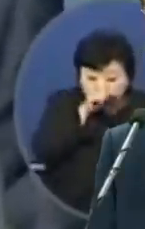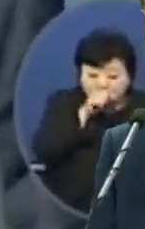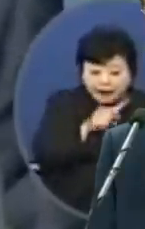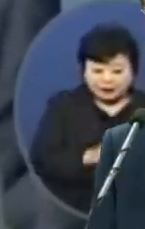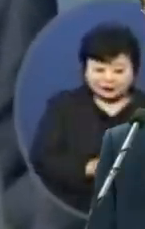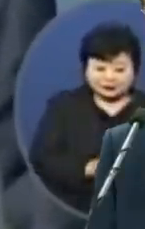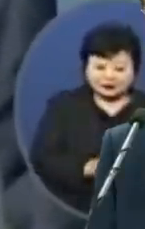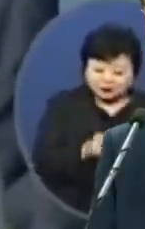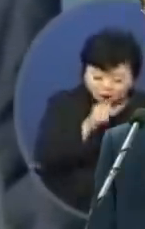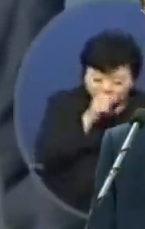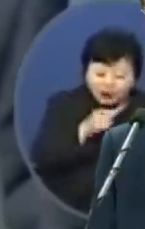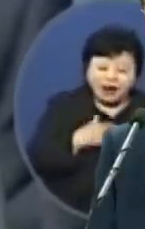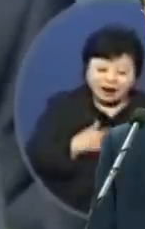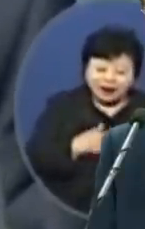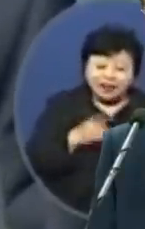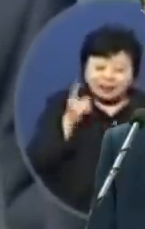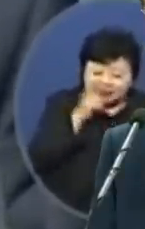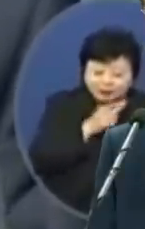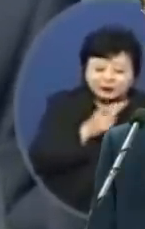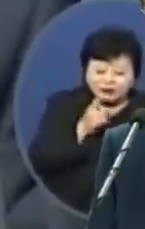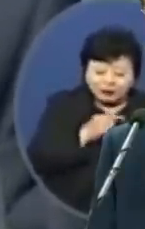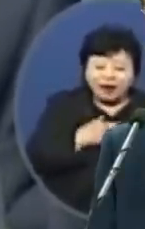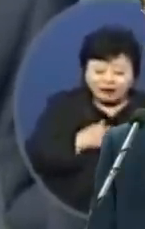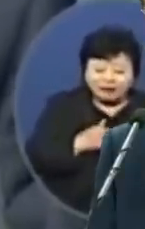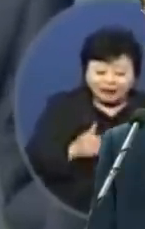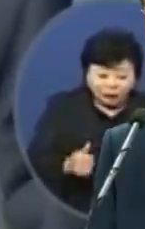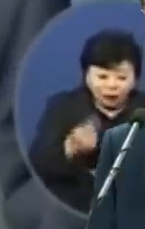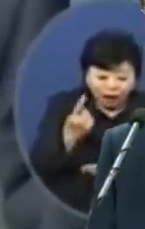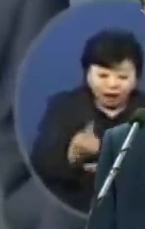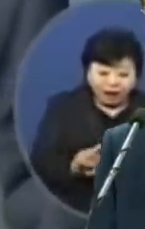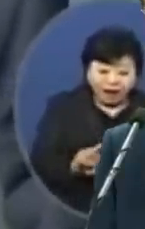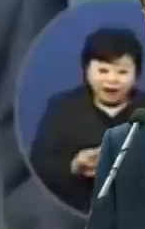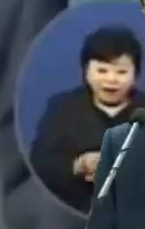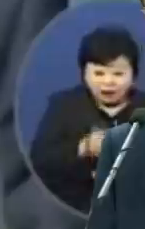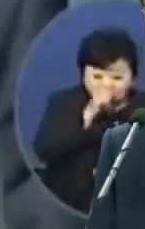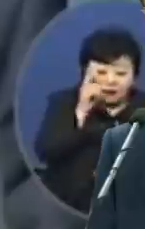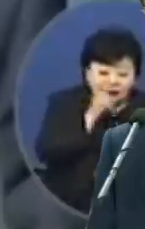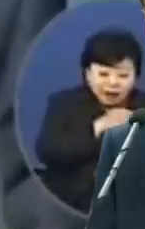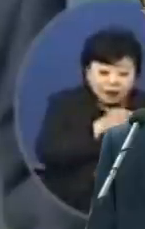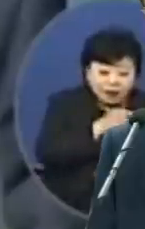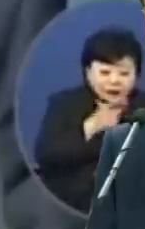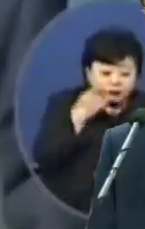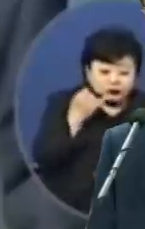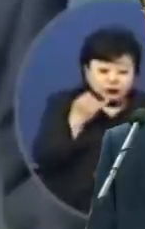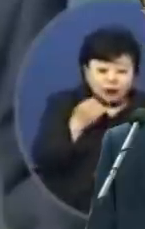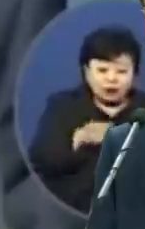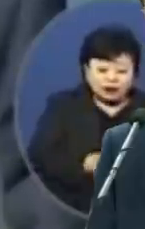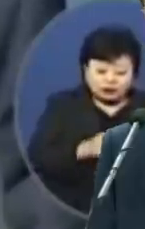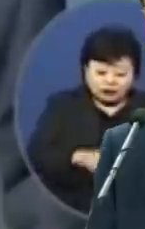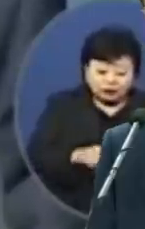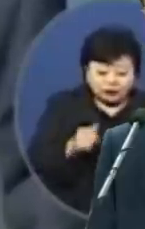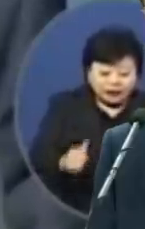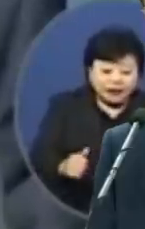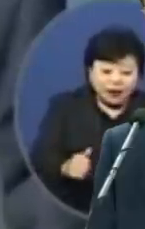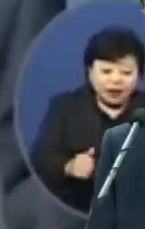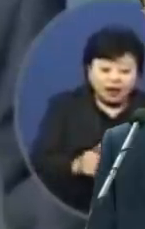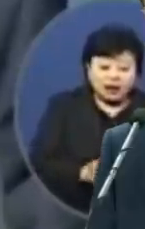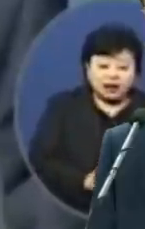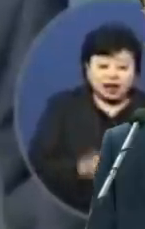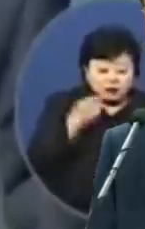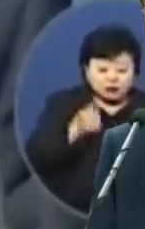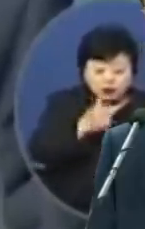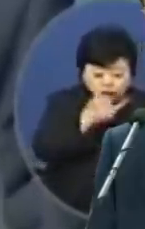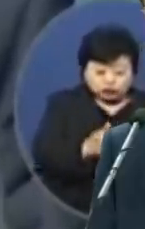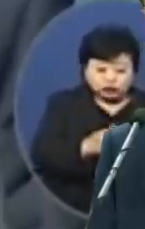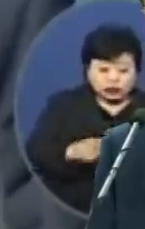하면 좋은 줄 알고 나쁘다 하면 나쁜 줄 알고 그 좋다 나쁘다를 부모의 결정에 따라 하면 부모의 주권이 있습니다.